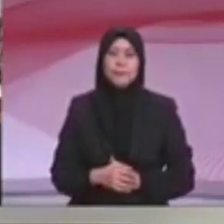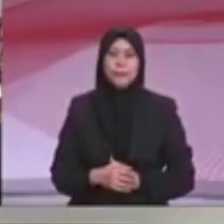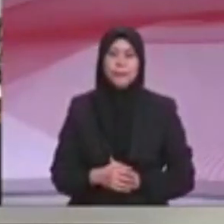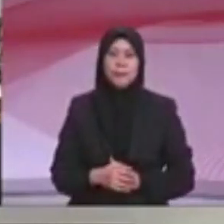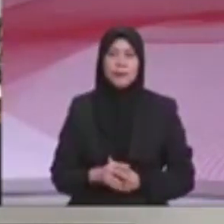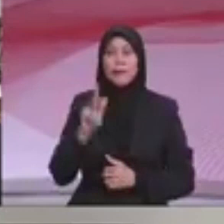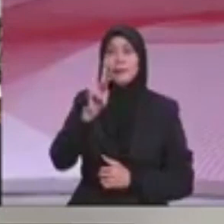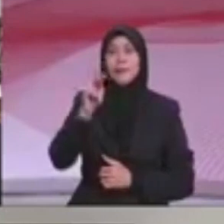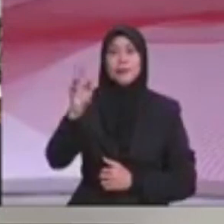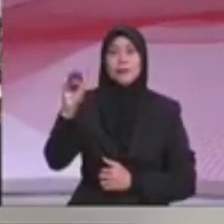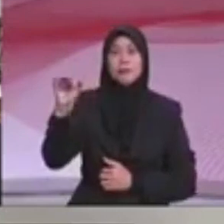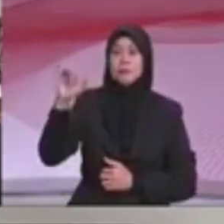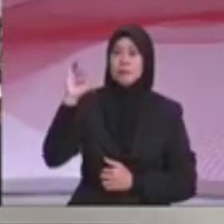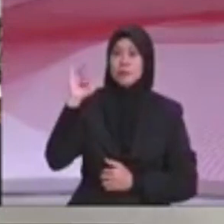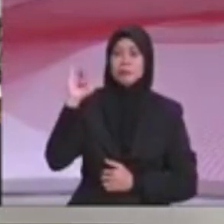KKM semalam juga